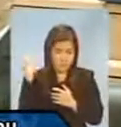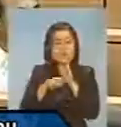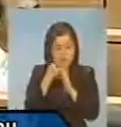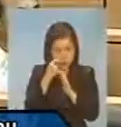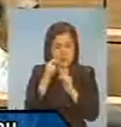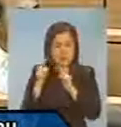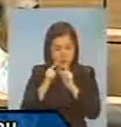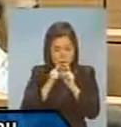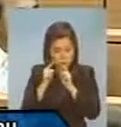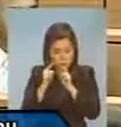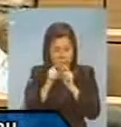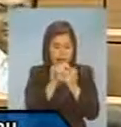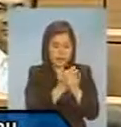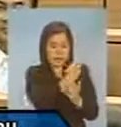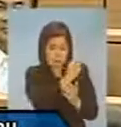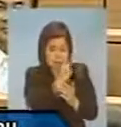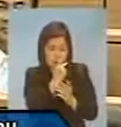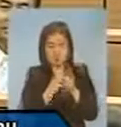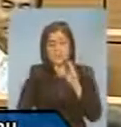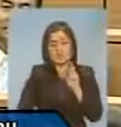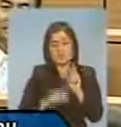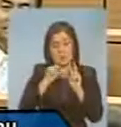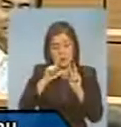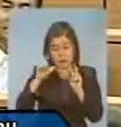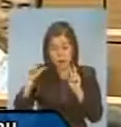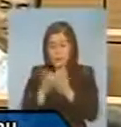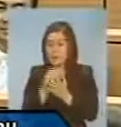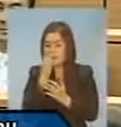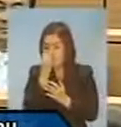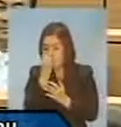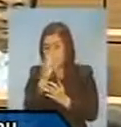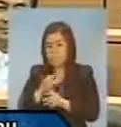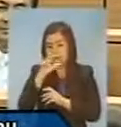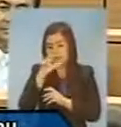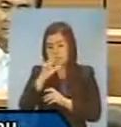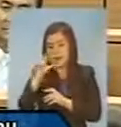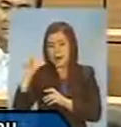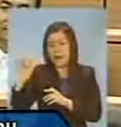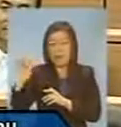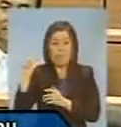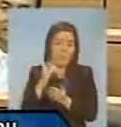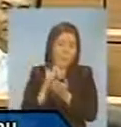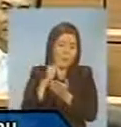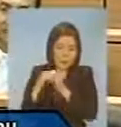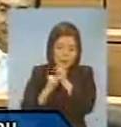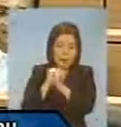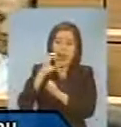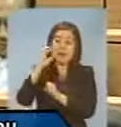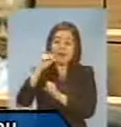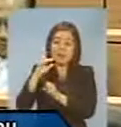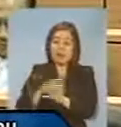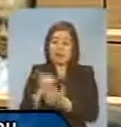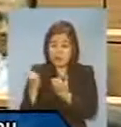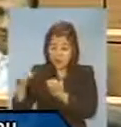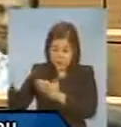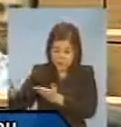ว่าที ่ท่านจะกู้เงิน2ล้านล้านดอกเบี้ยอีก3ล้านล้านใช้เวลา50ปีพี่น้องชาวโคราชครับที่มาที่สภ